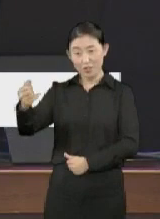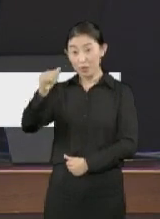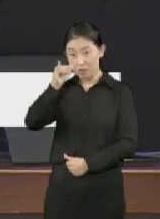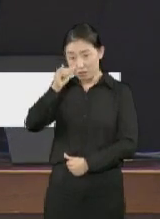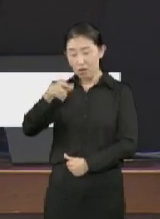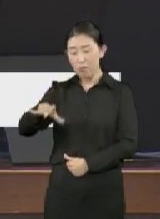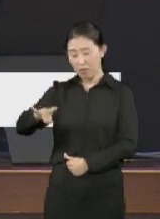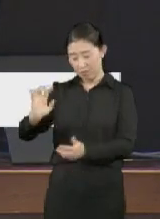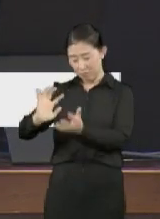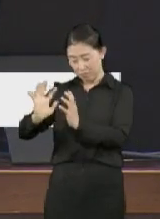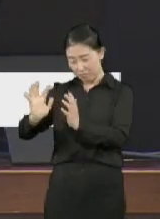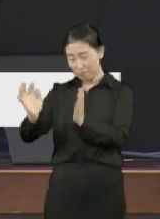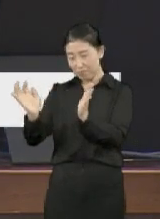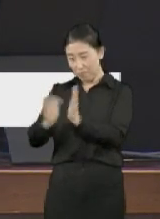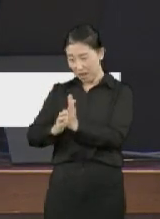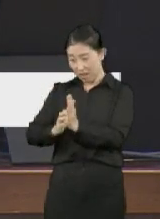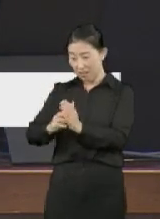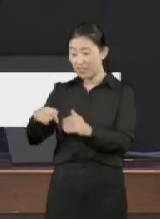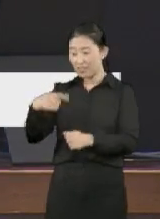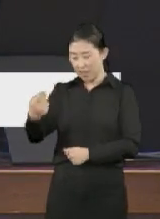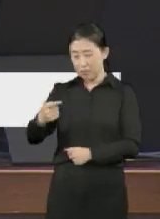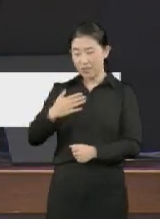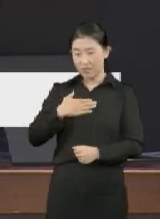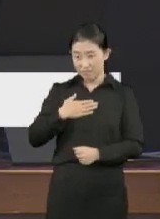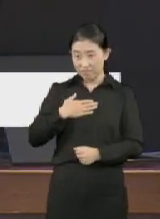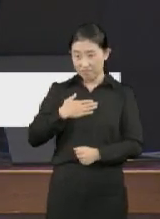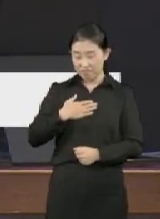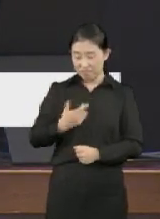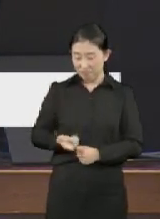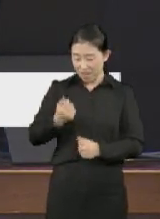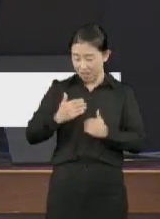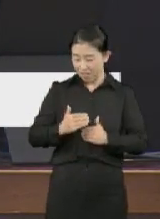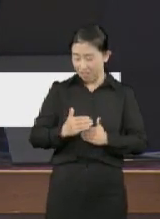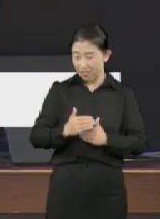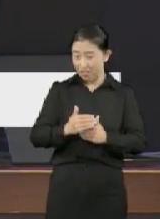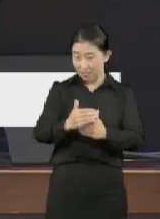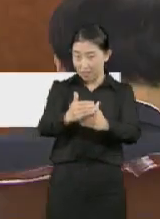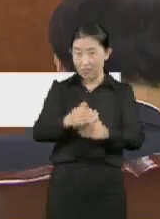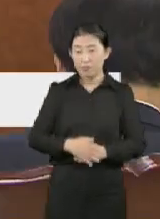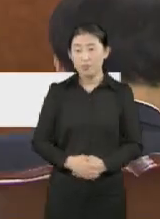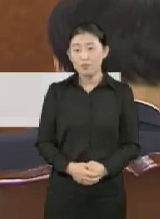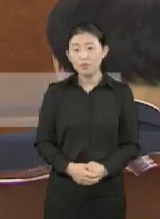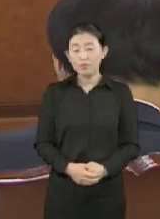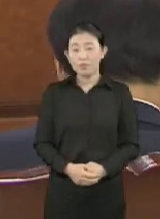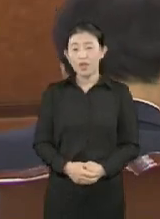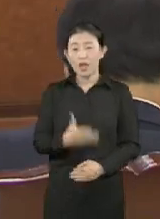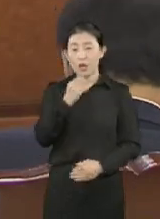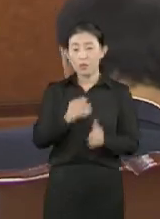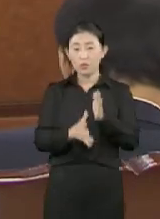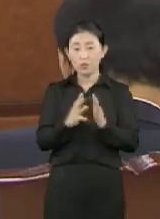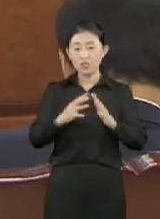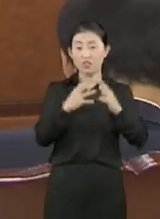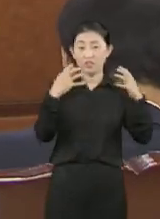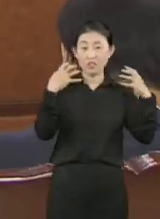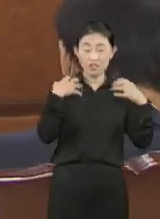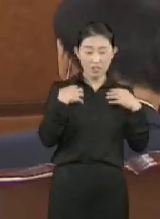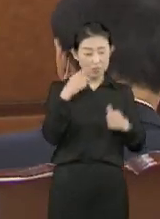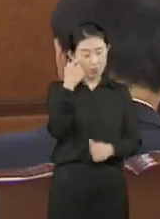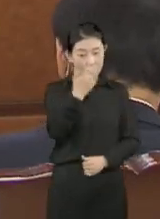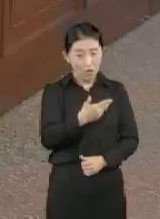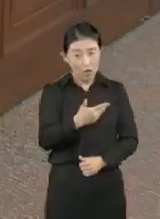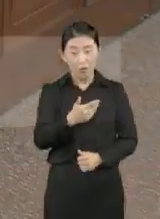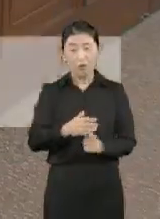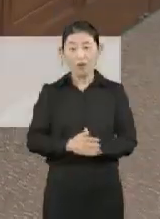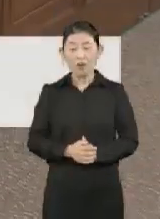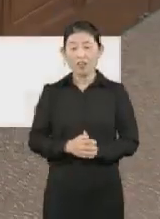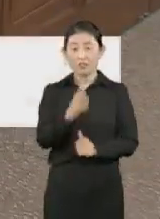국회에서 논의를 해 주시면 저희는 어 신속하게 이루어질 수 있도록 행복도시 건설 청구 깜 에서 입문기